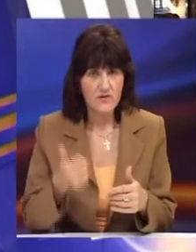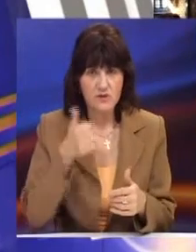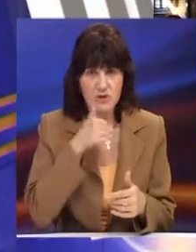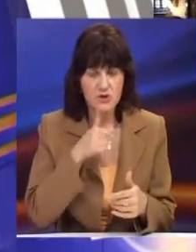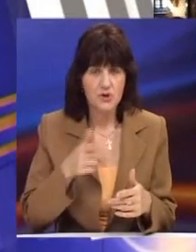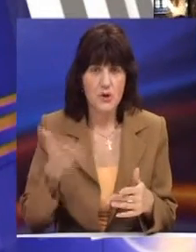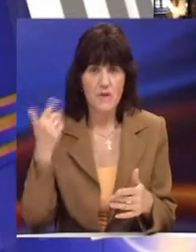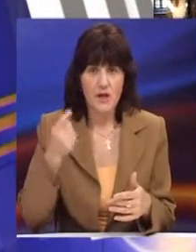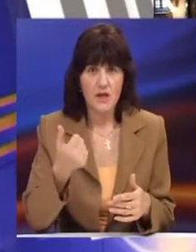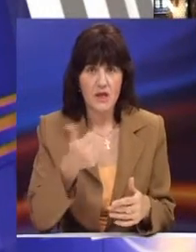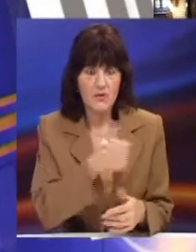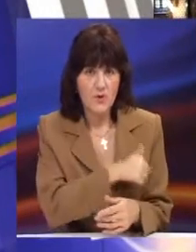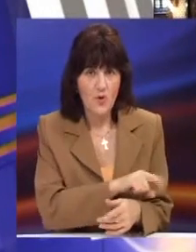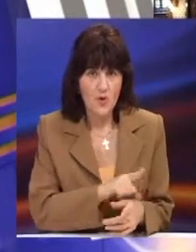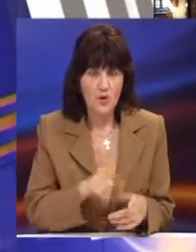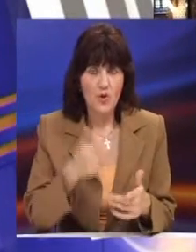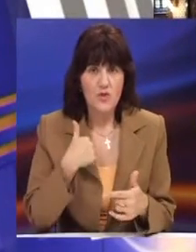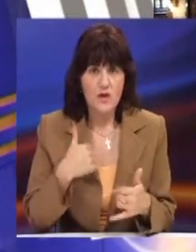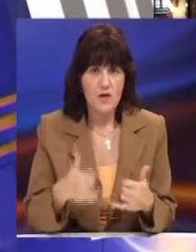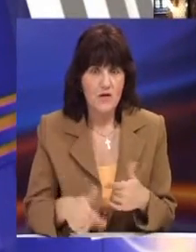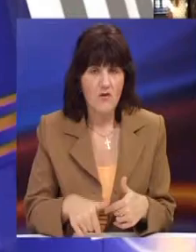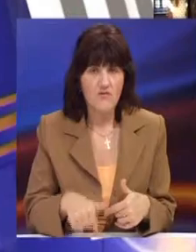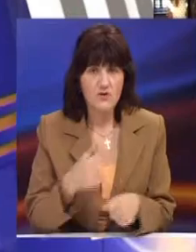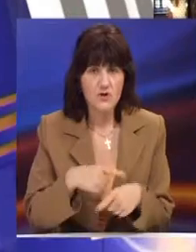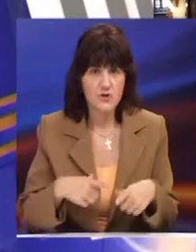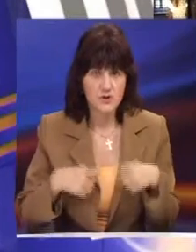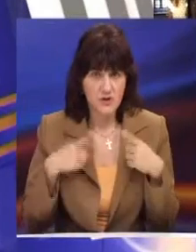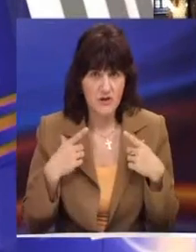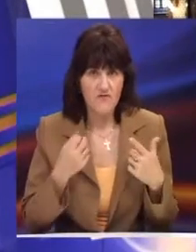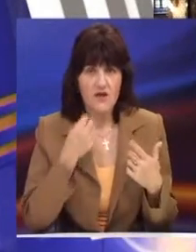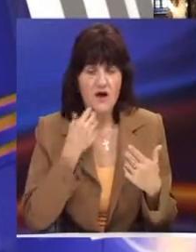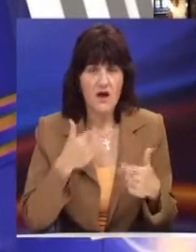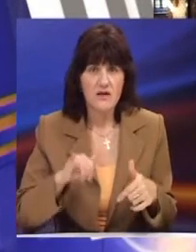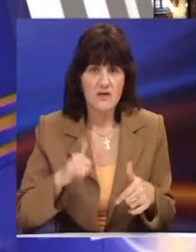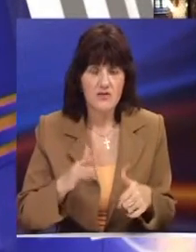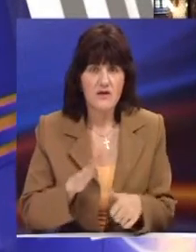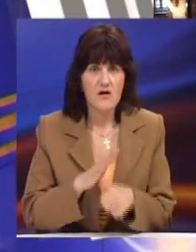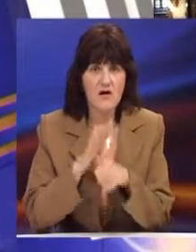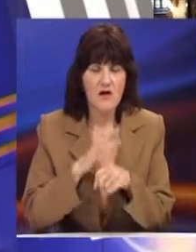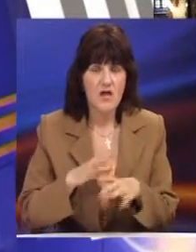jeste što u prethodnih godinu i po dana, bez obzira što živimo u vremenu senzacionalizma, kada